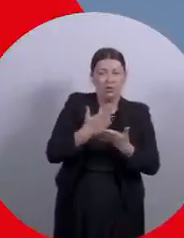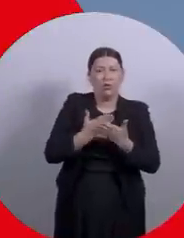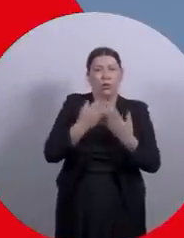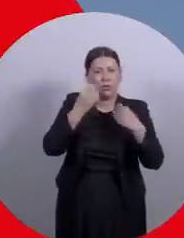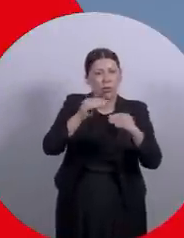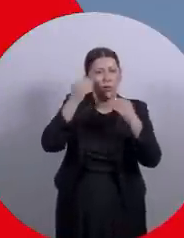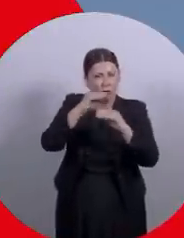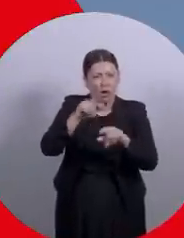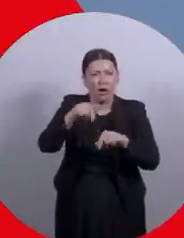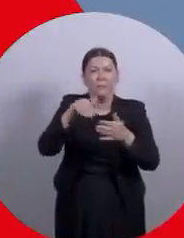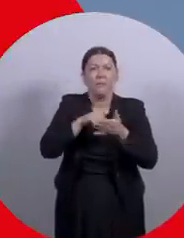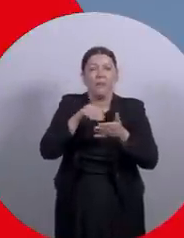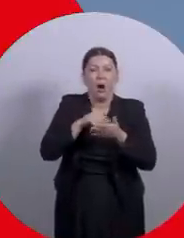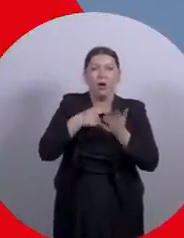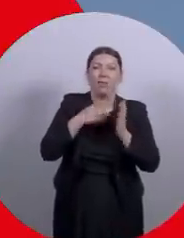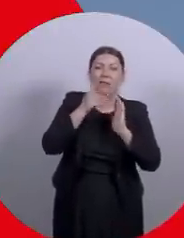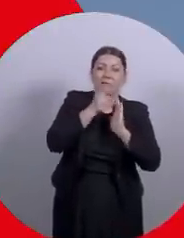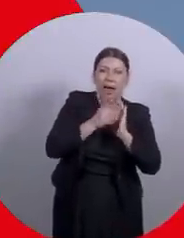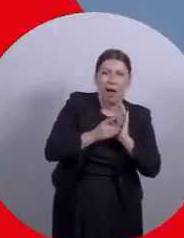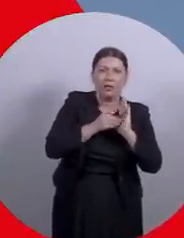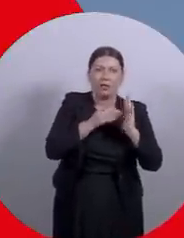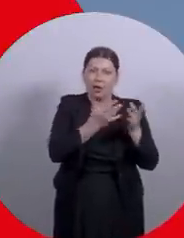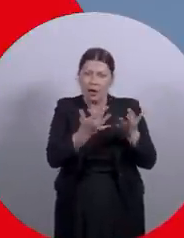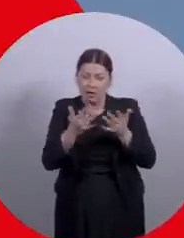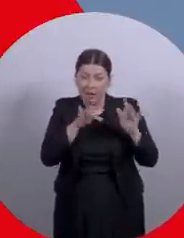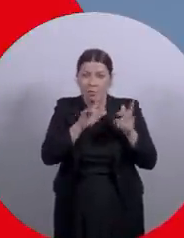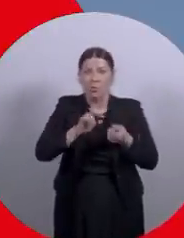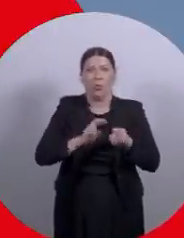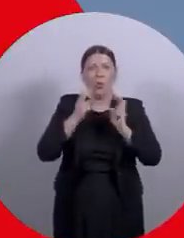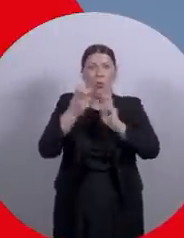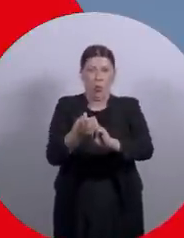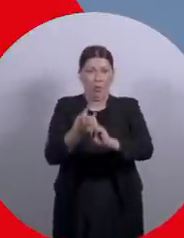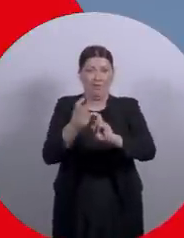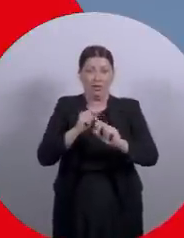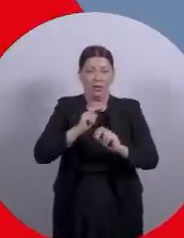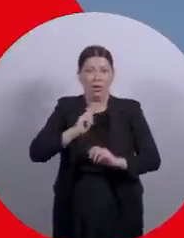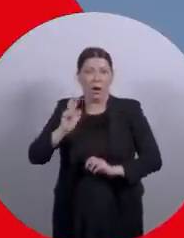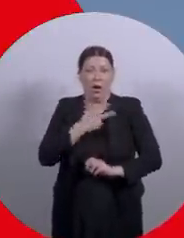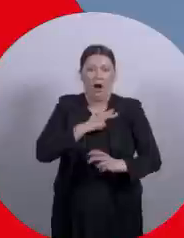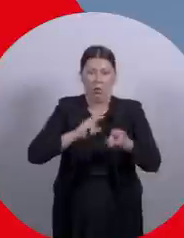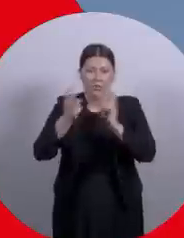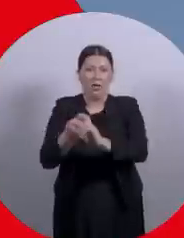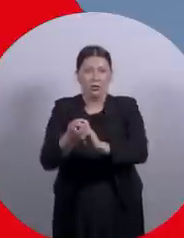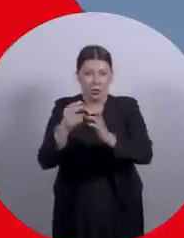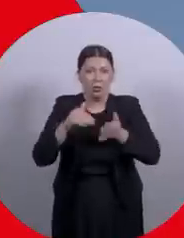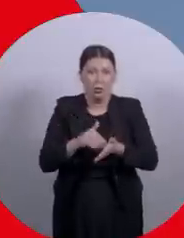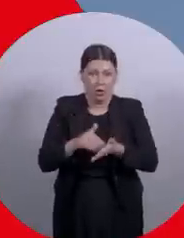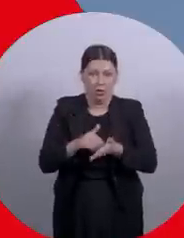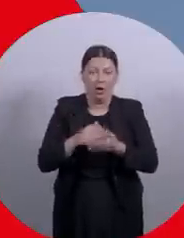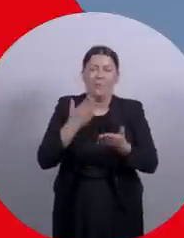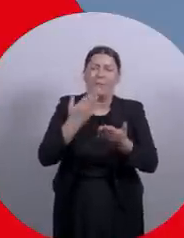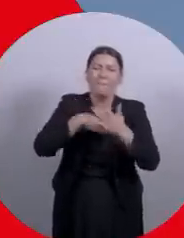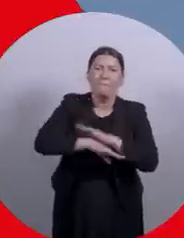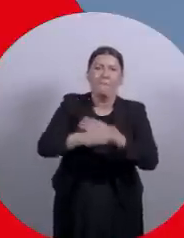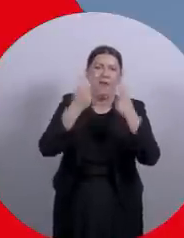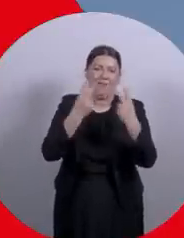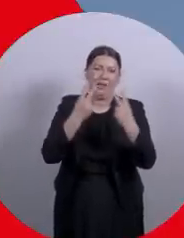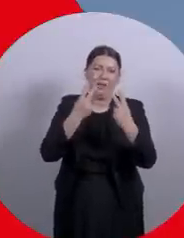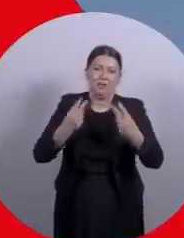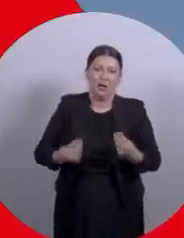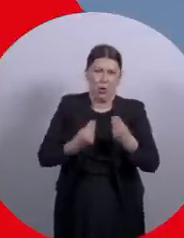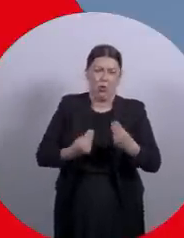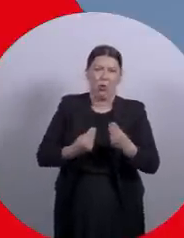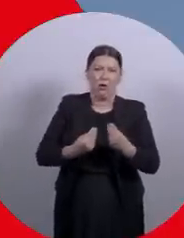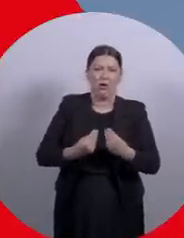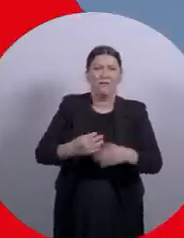erfüllen und in die Realität umsetzen aber die wichtigste Motivation aus meiner Sicht und das was mich persönlich